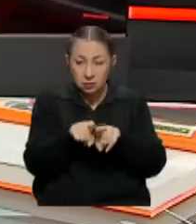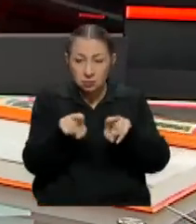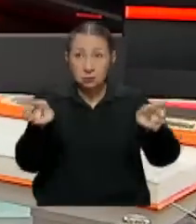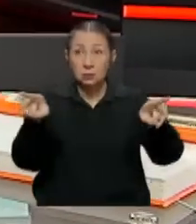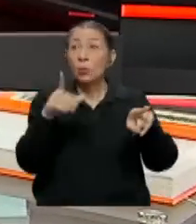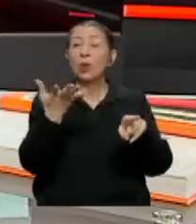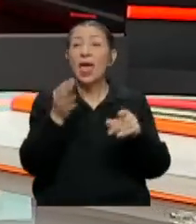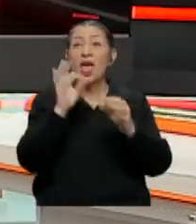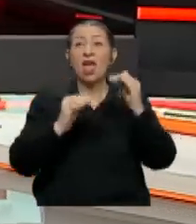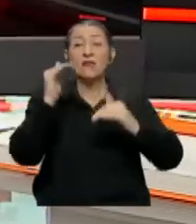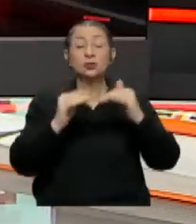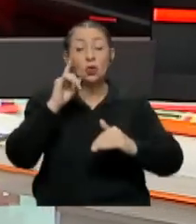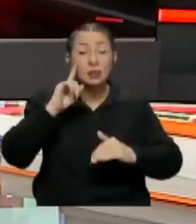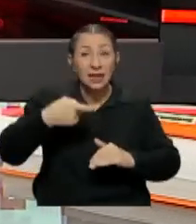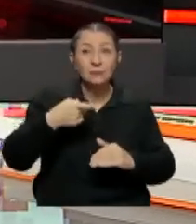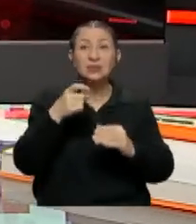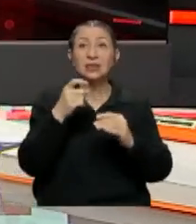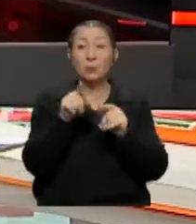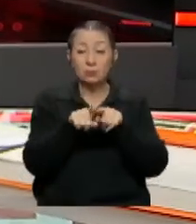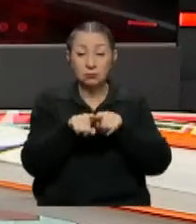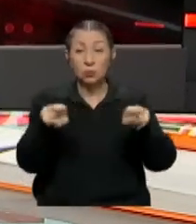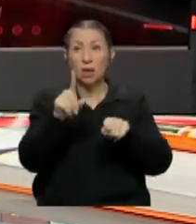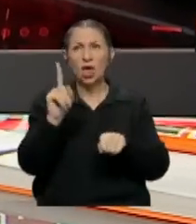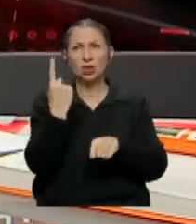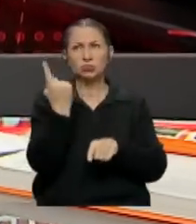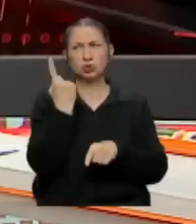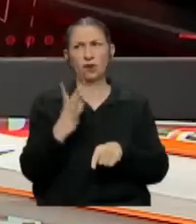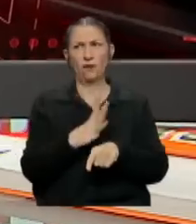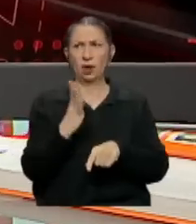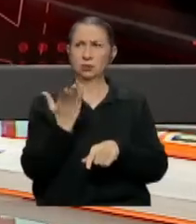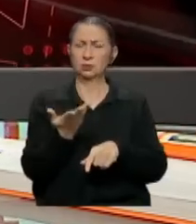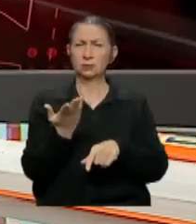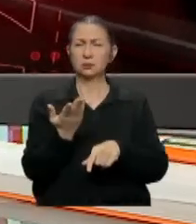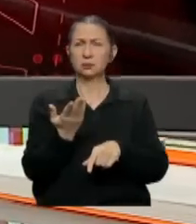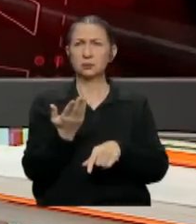bu enflasyon tespiti makası burada ilginç bir durum var